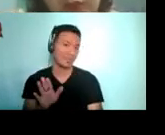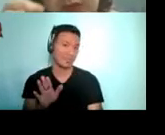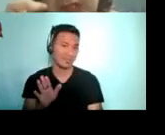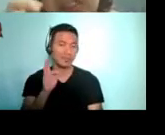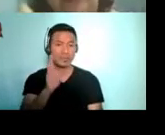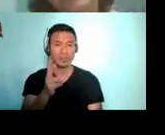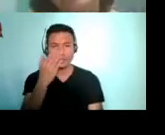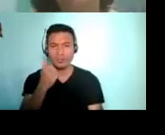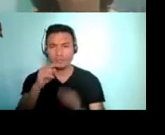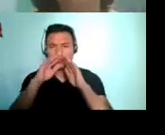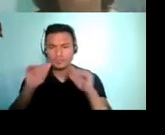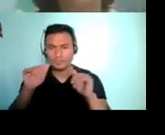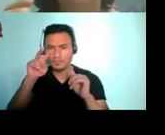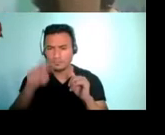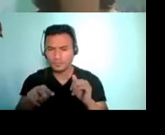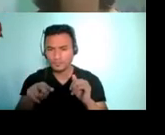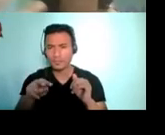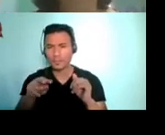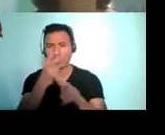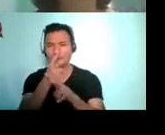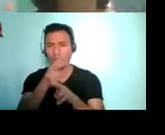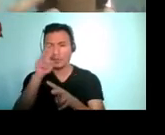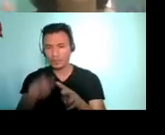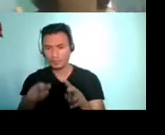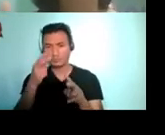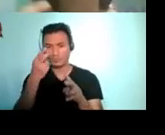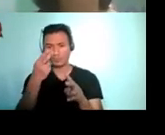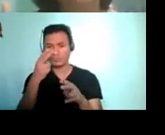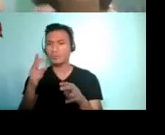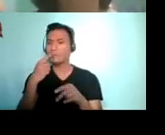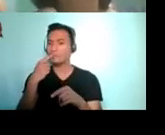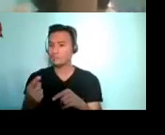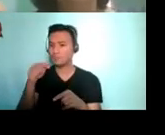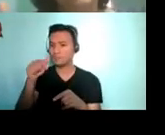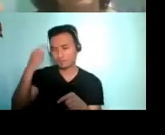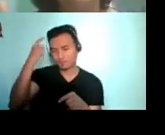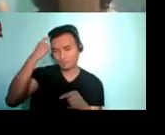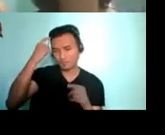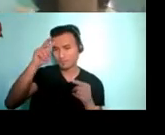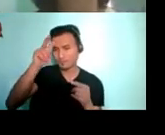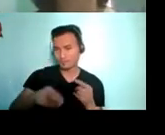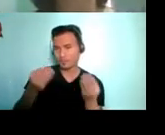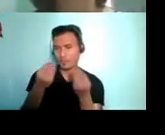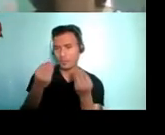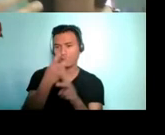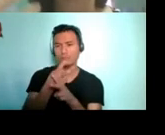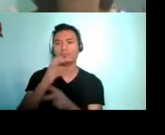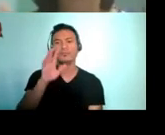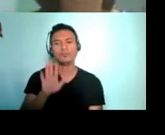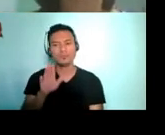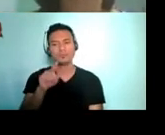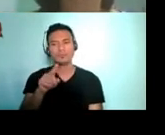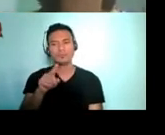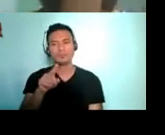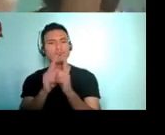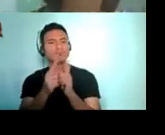ऊ कठिन अवस्था परिस्थितिमा भएको भएर उसको अहिले मानसिक अवस्थामा अलिकति गाह्रो छ, त्यसले गर्दाखेरि उसलाई कुरा